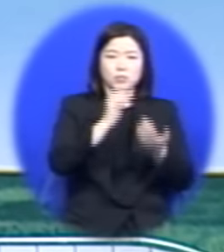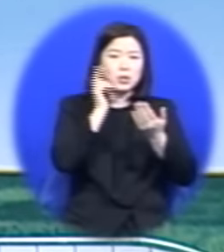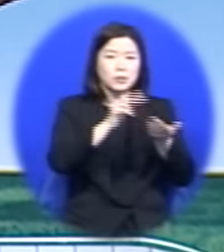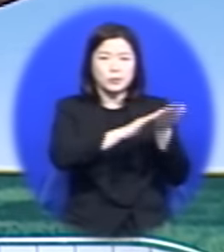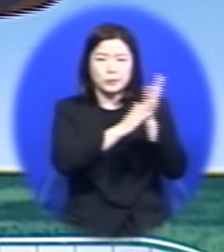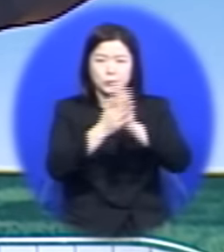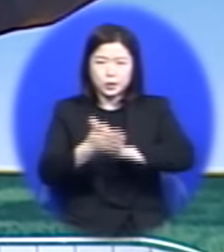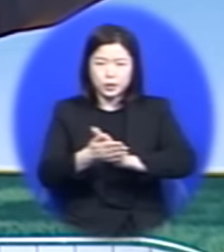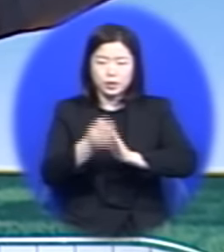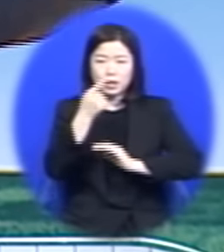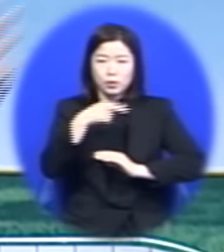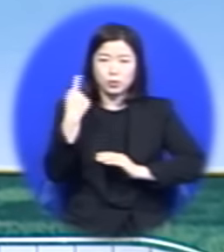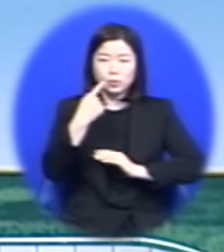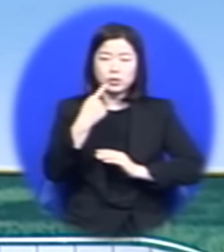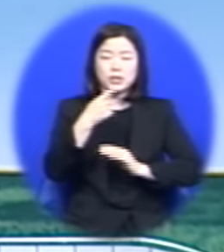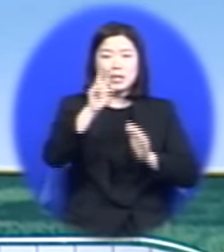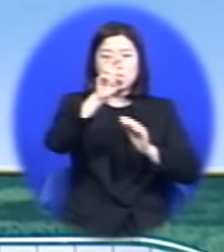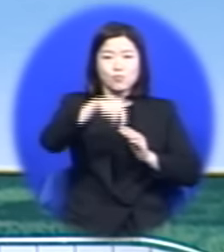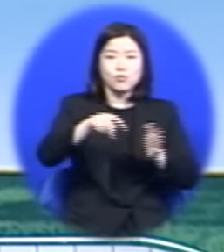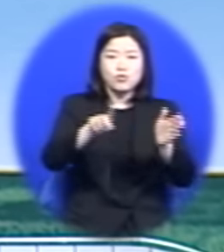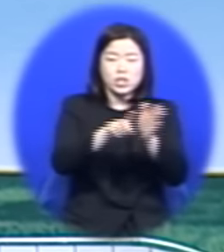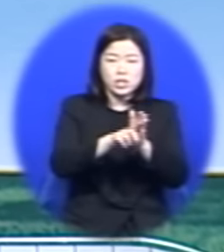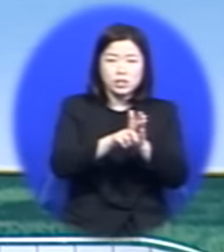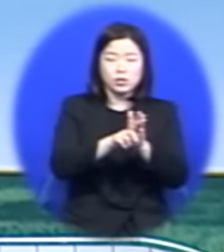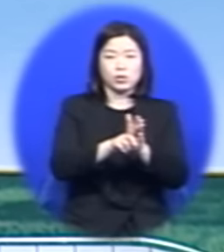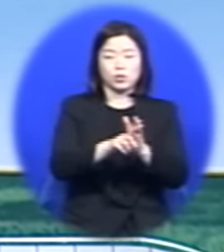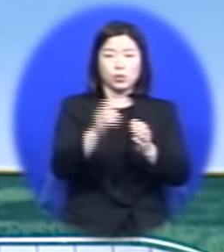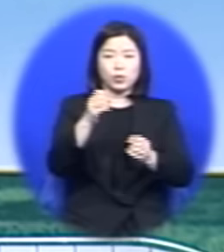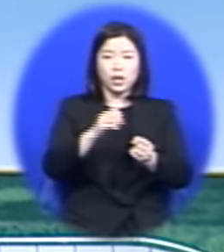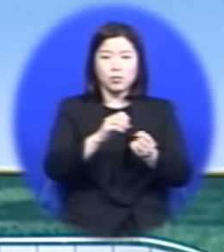하나님이 안 계시다고 믿으니까 그 다음엔 진화론인 거예요.